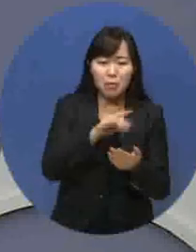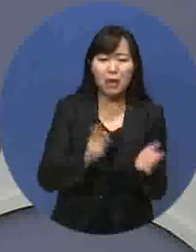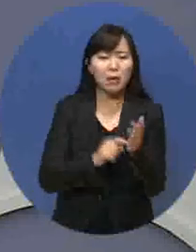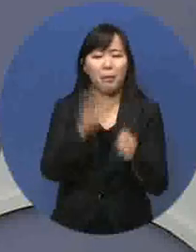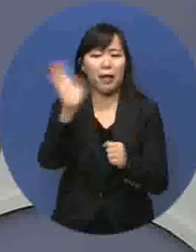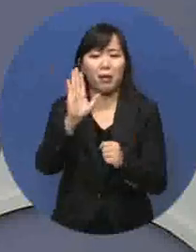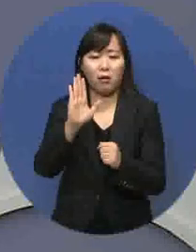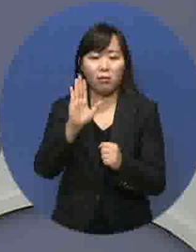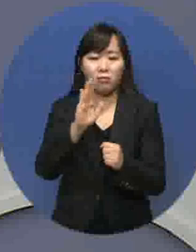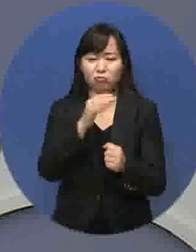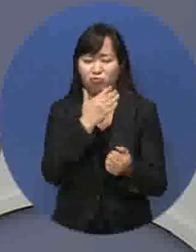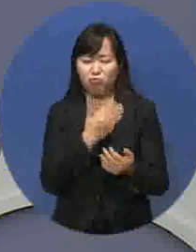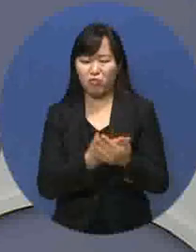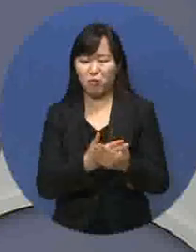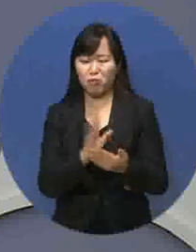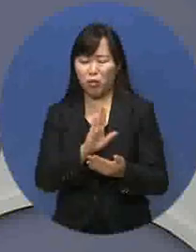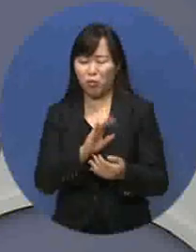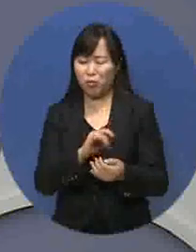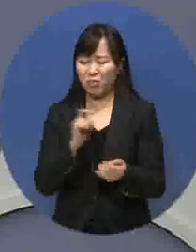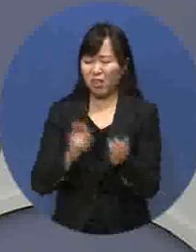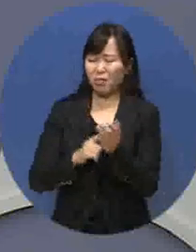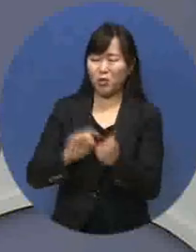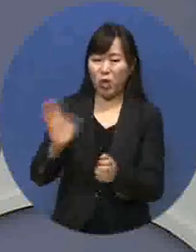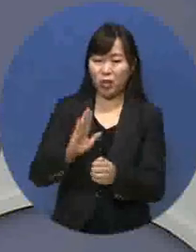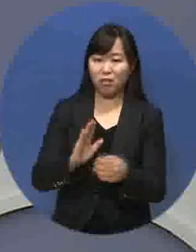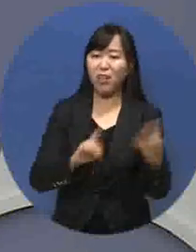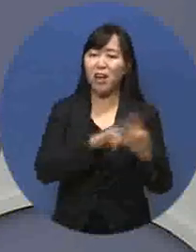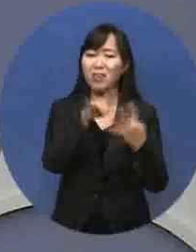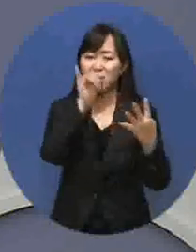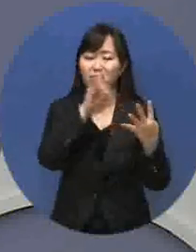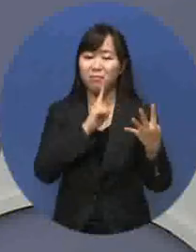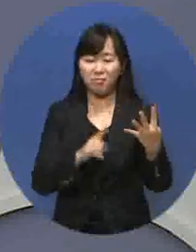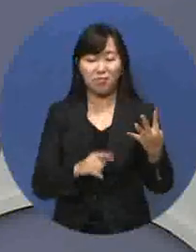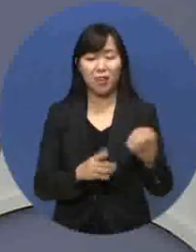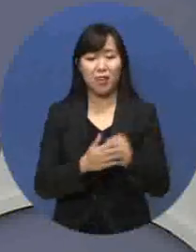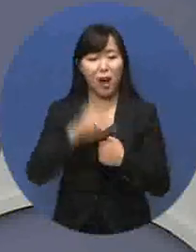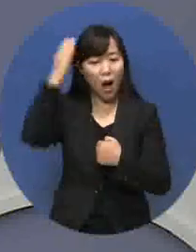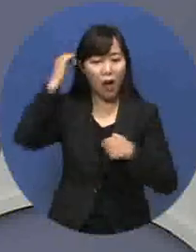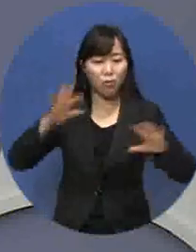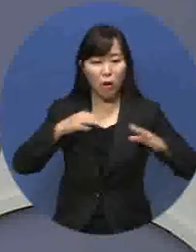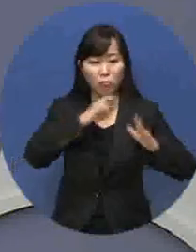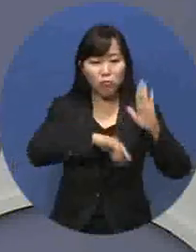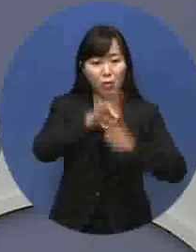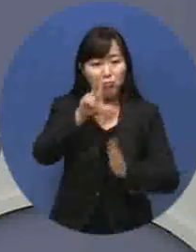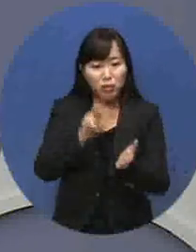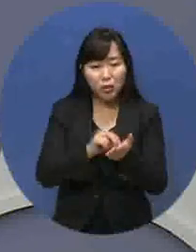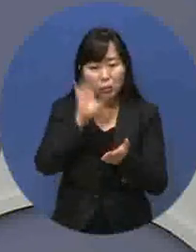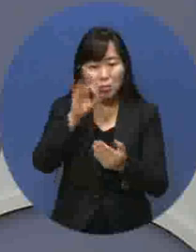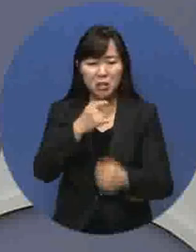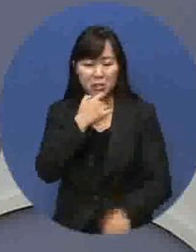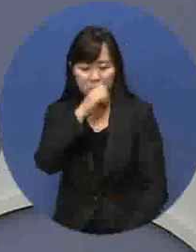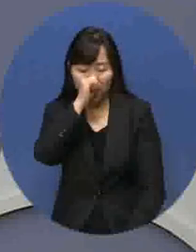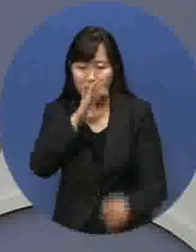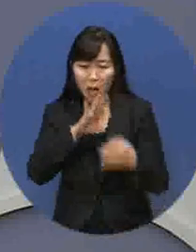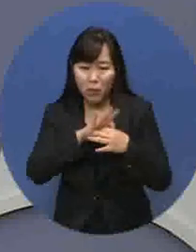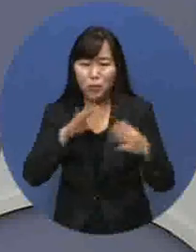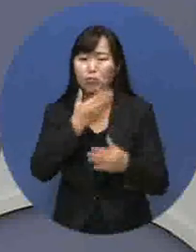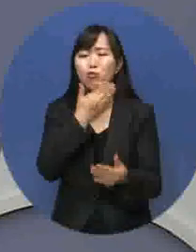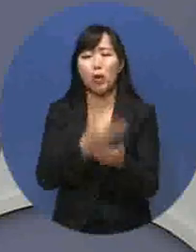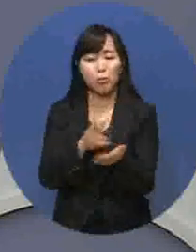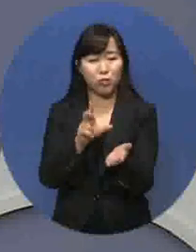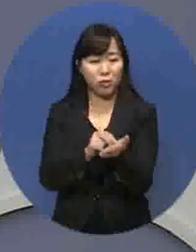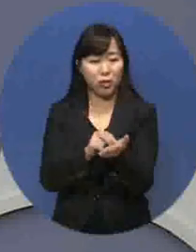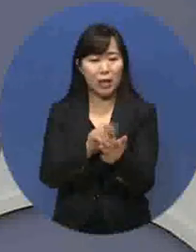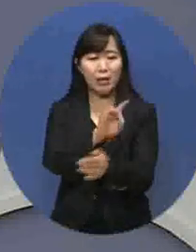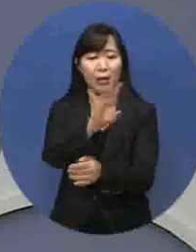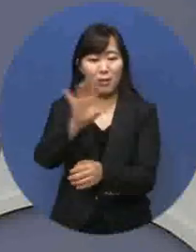있고 중요하지도 않고 긴급하지도 않은 일도 있고 한 네 가지가 있다고 그래요. 남북 문제는 어찌됐든 싫든 좋든 중요한 문제인 것 같아요.